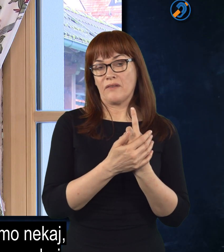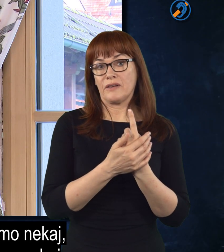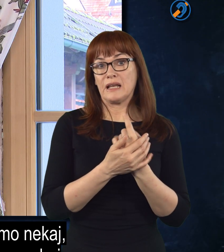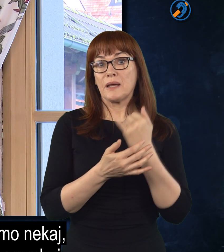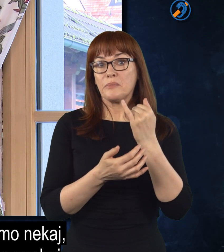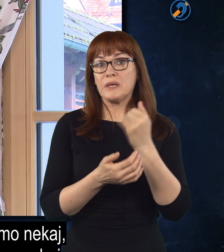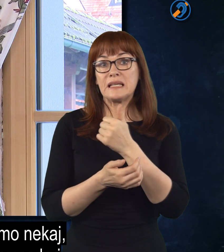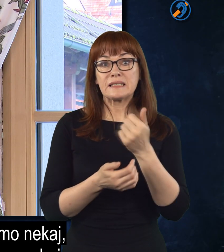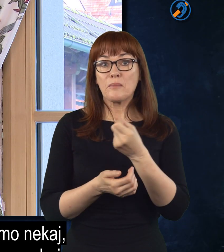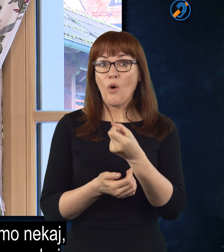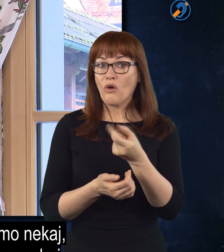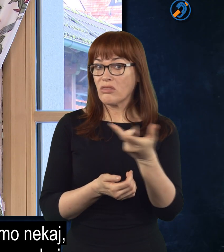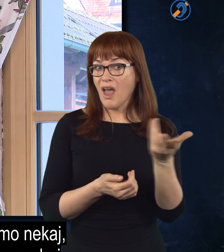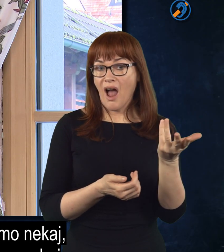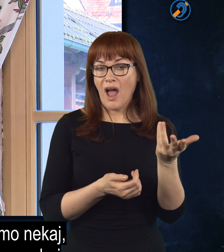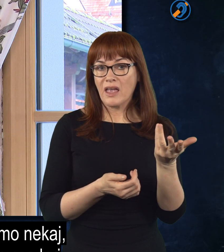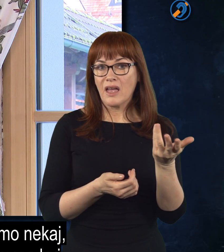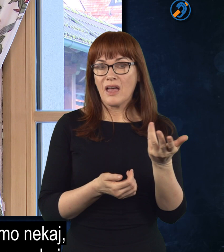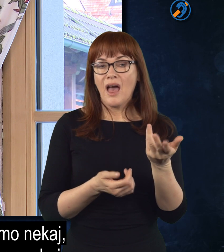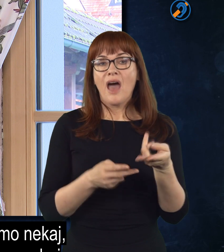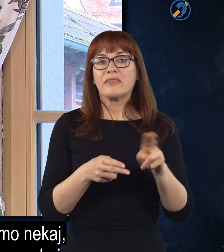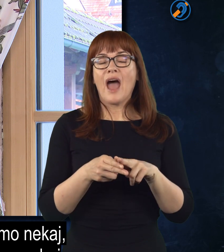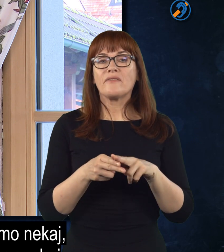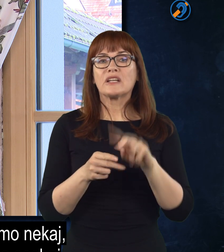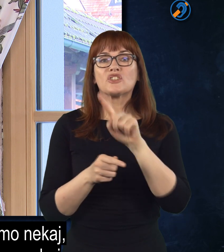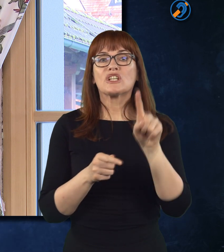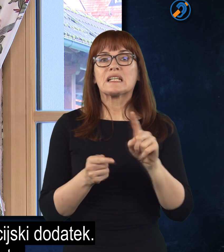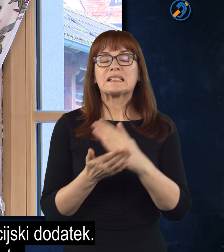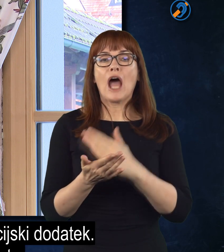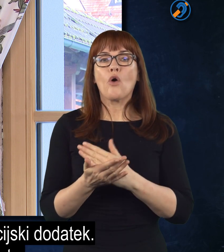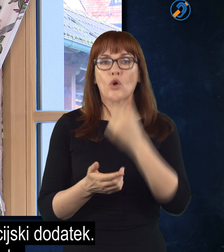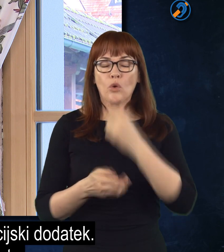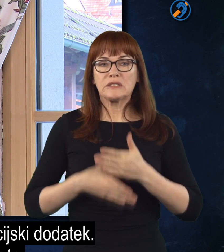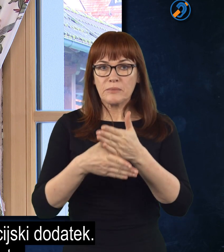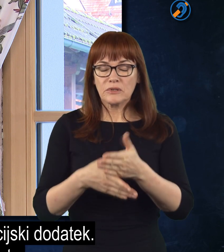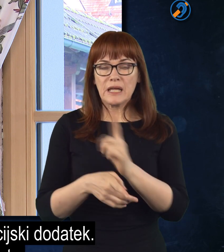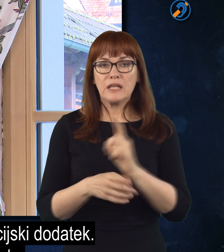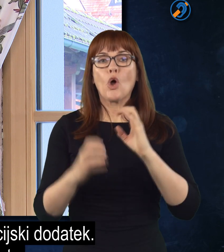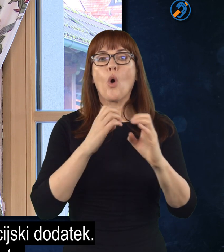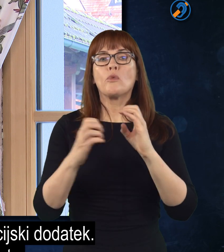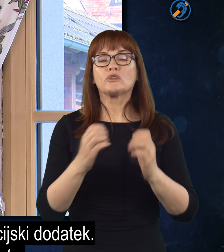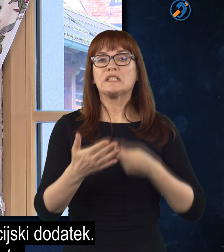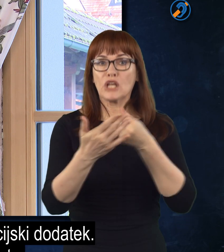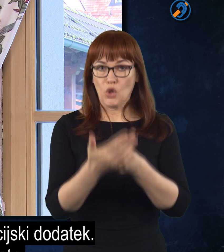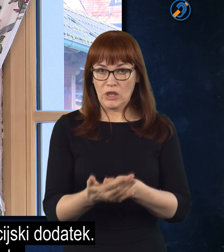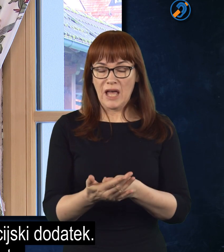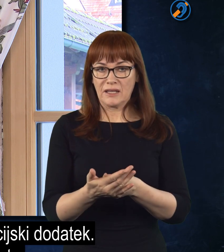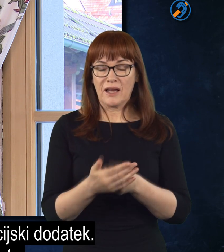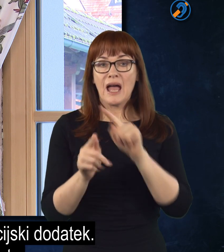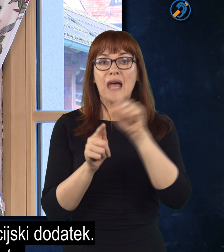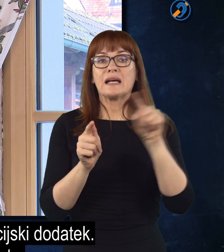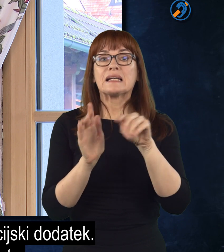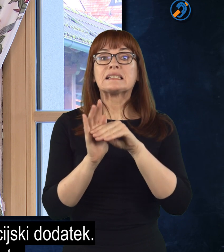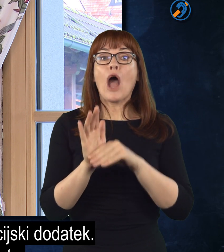Izpostavili jih samo nekaj, predvsem zakon o osebni asistenci in komunikacijski dodatek,